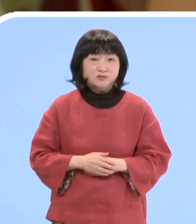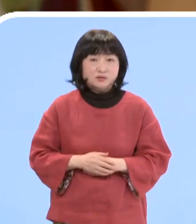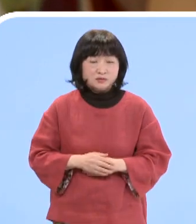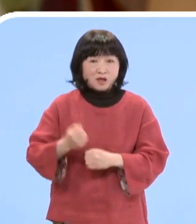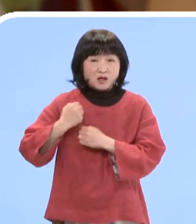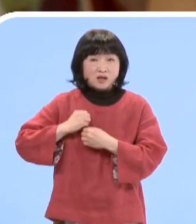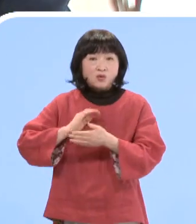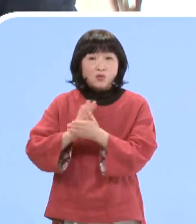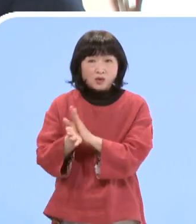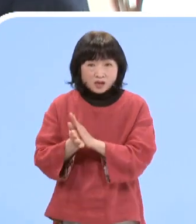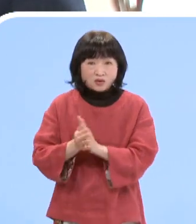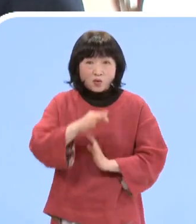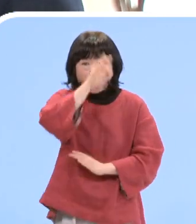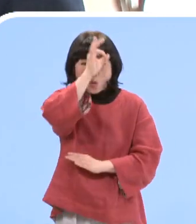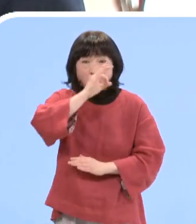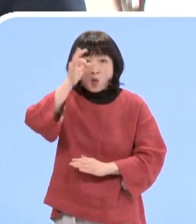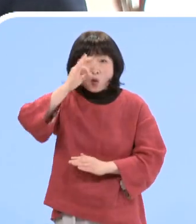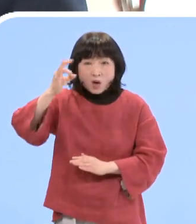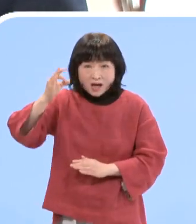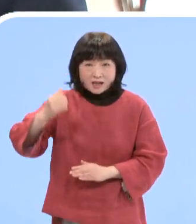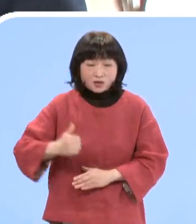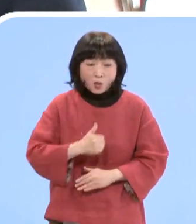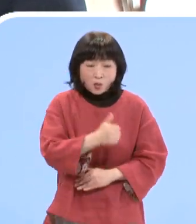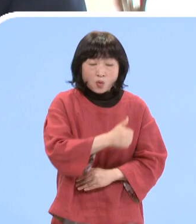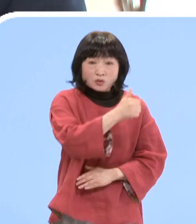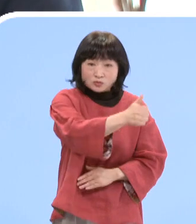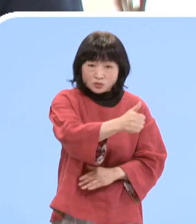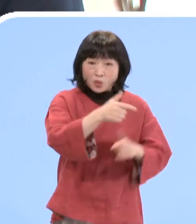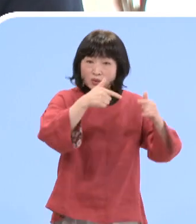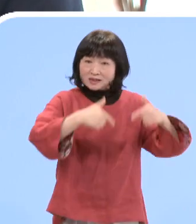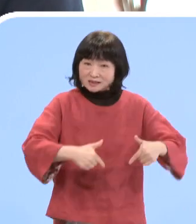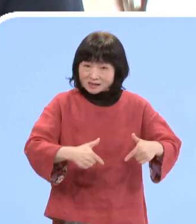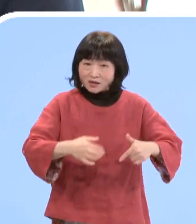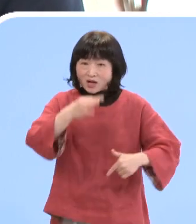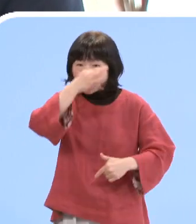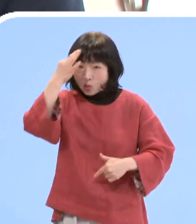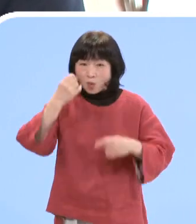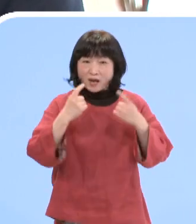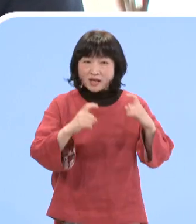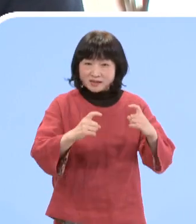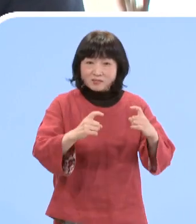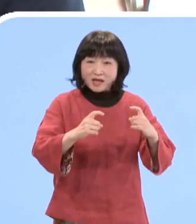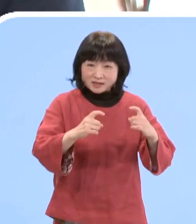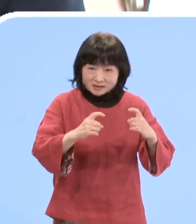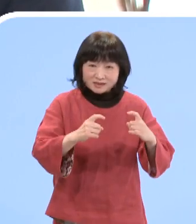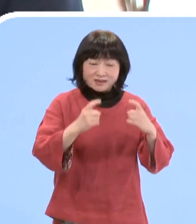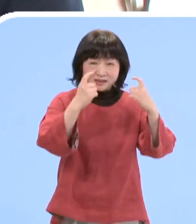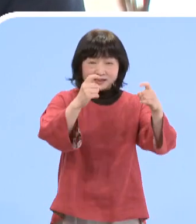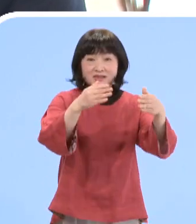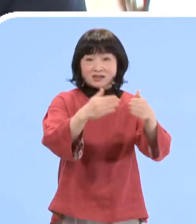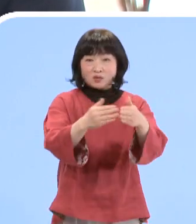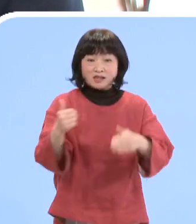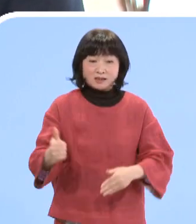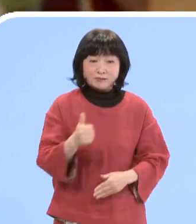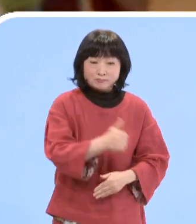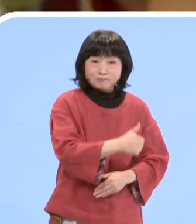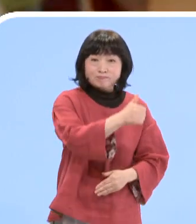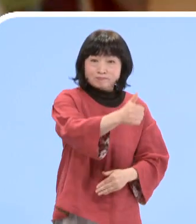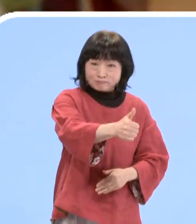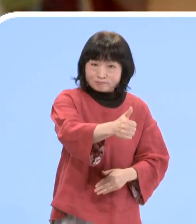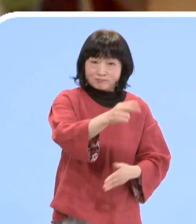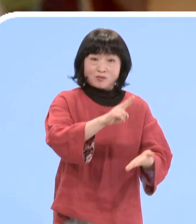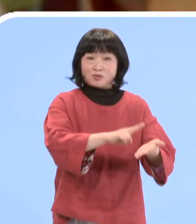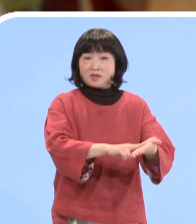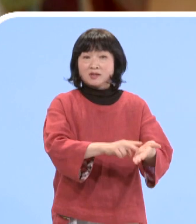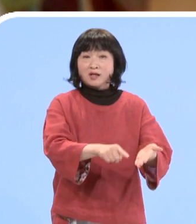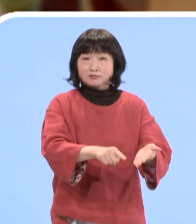光ルート、 はい、 西側ルートとして神戸、姫路、城崎っていうのを設定してますが、 はい、